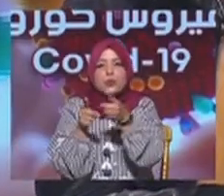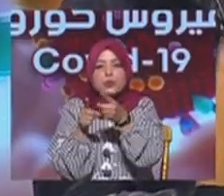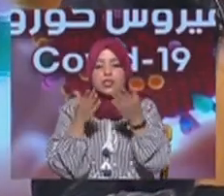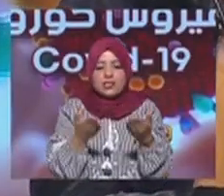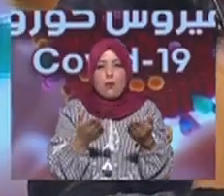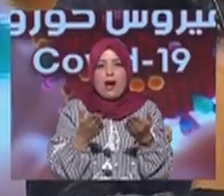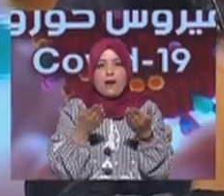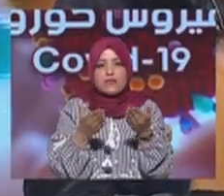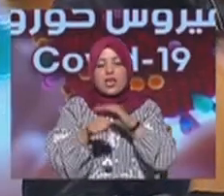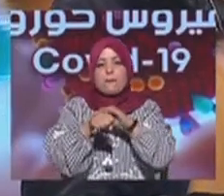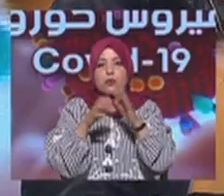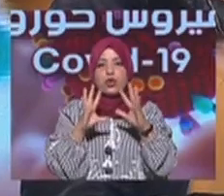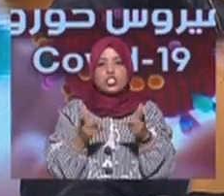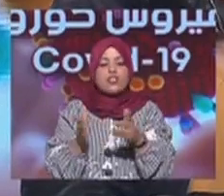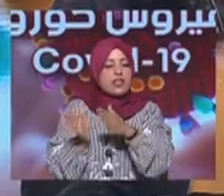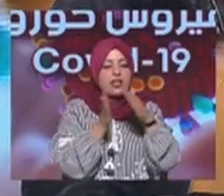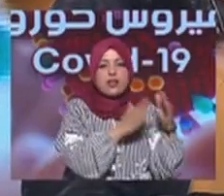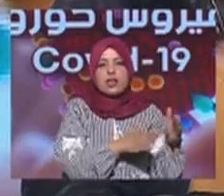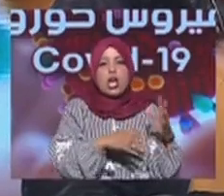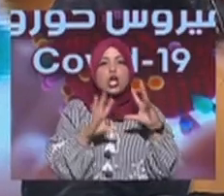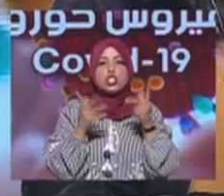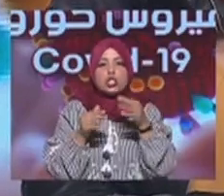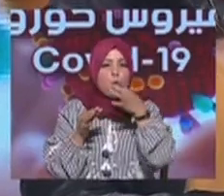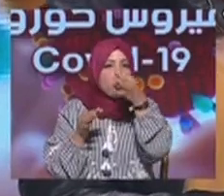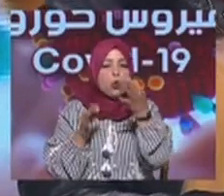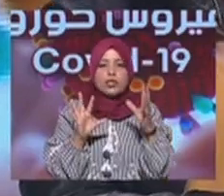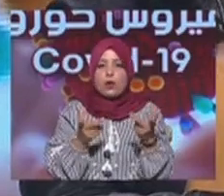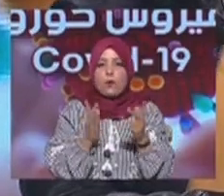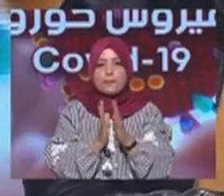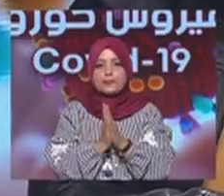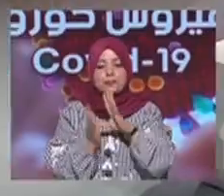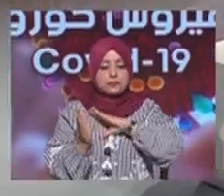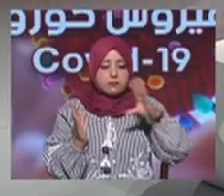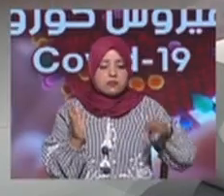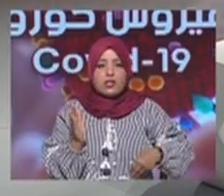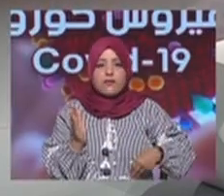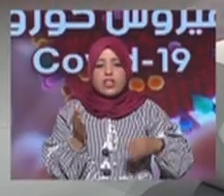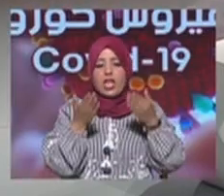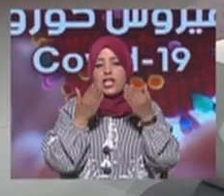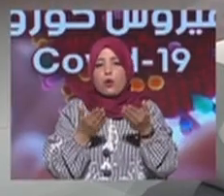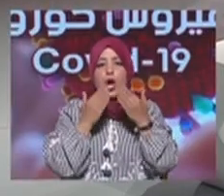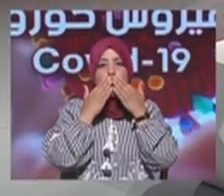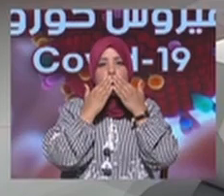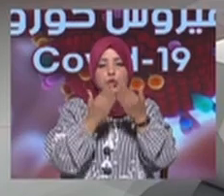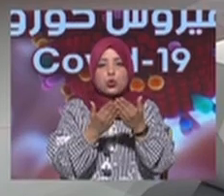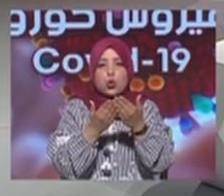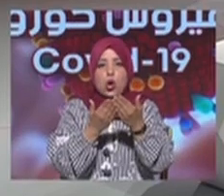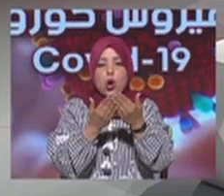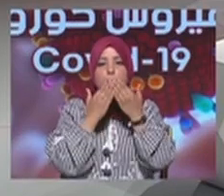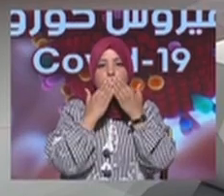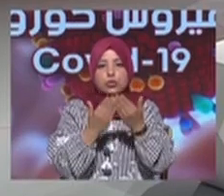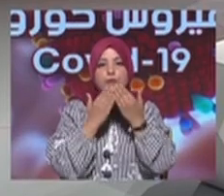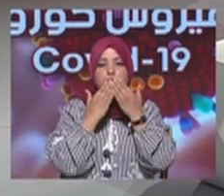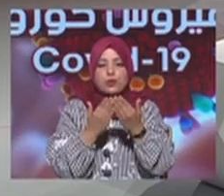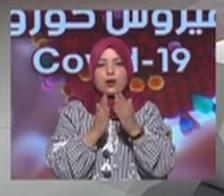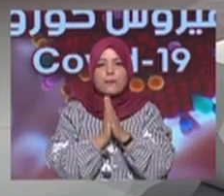تقول دكتور عواطف الموسي، شنو تنجم تقول في ختام هذا اللقاء؟ والله انا نشكركم برشا اللي عطيتوا قيمه لل